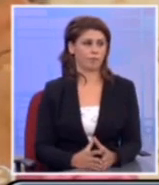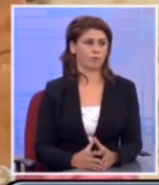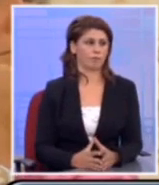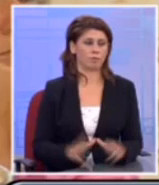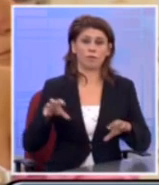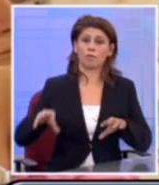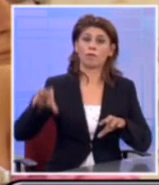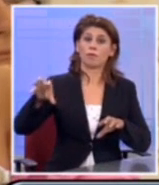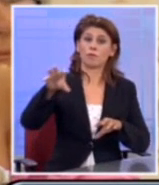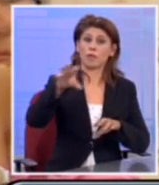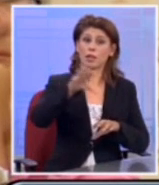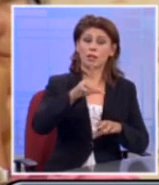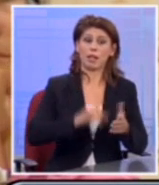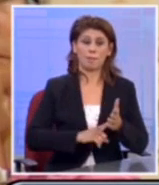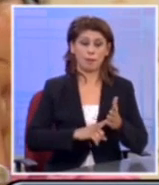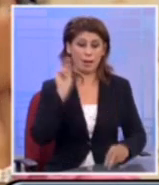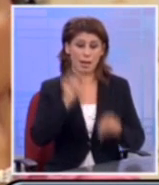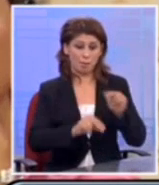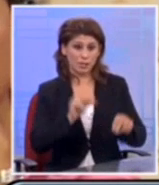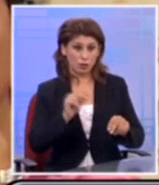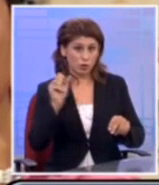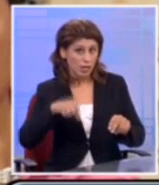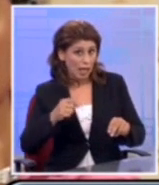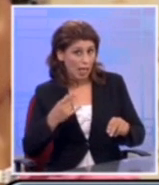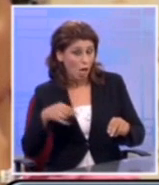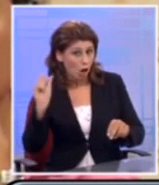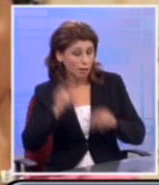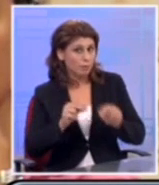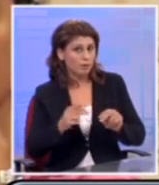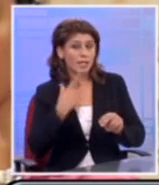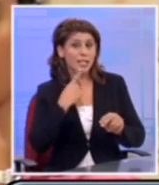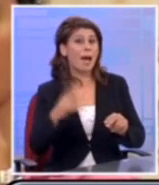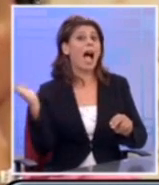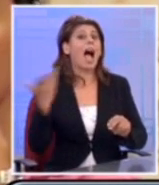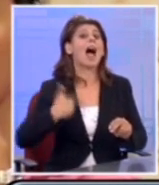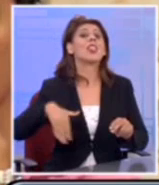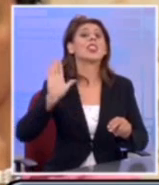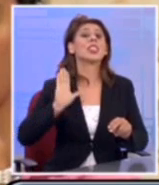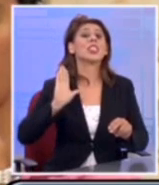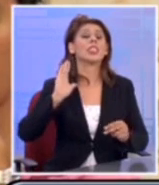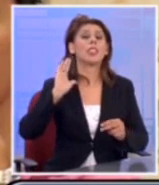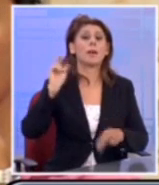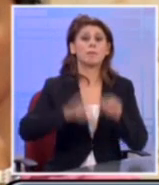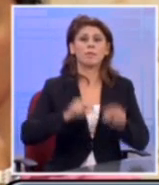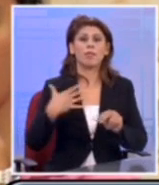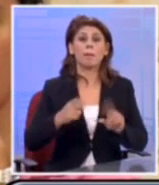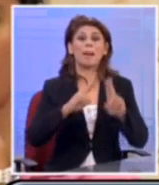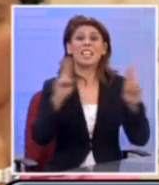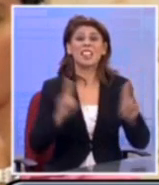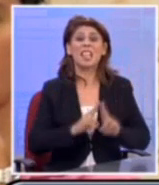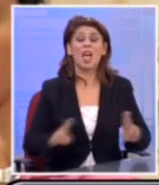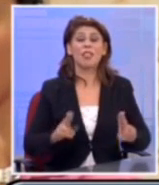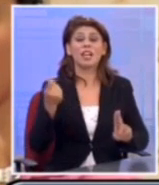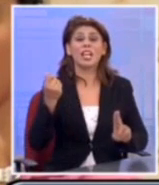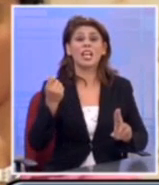χωρών αυτών έπρεπε να ψηφίσουν για το δάνειο αυτό, τους είπαν ότι αν δεν ψηφίσουν θα υπάρξει διεθνής χρηματοπιστωτική